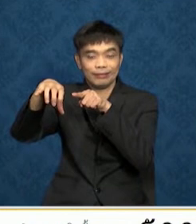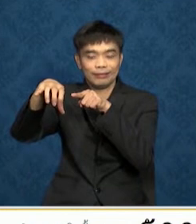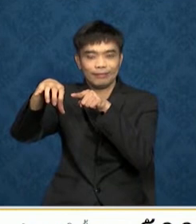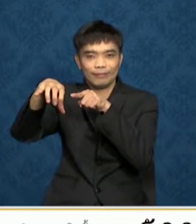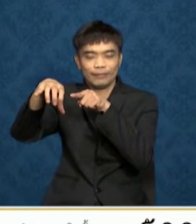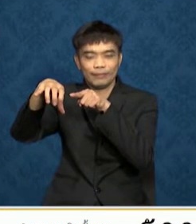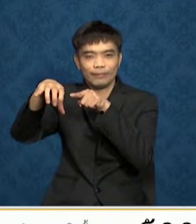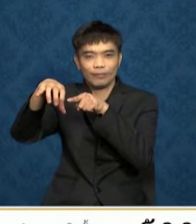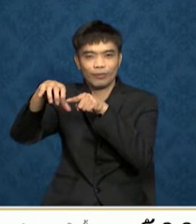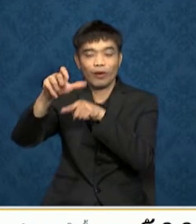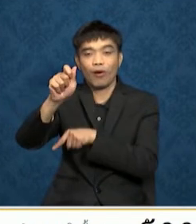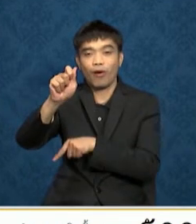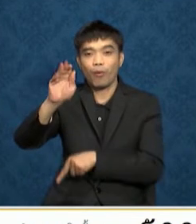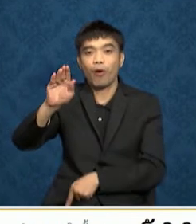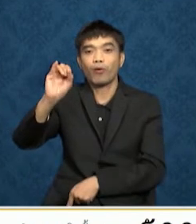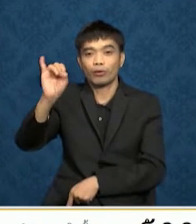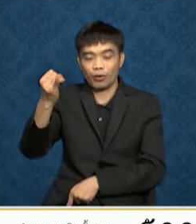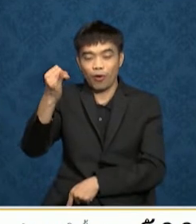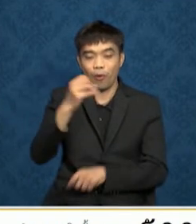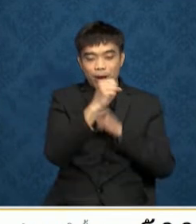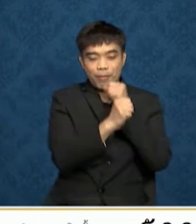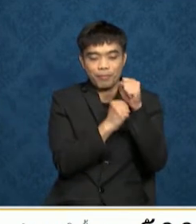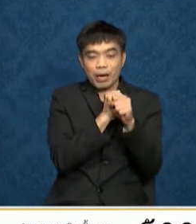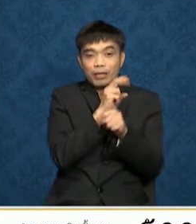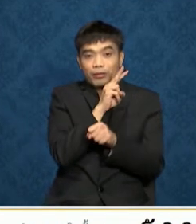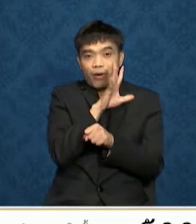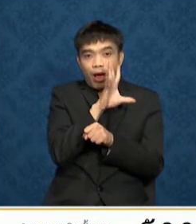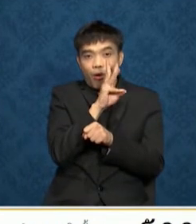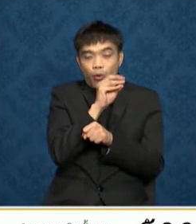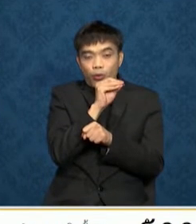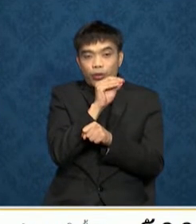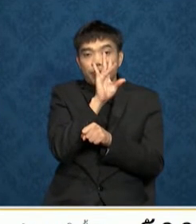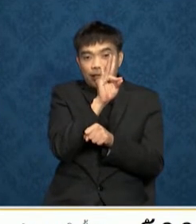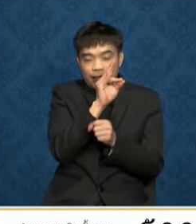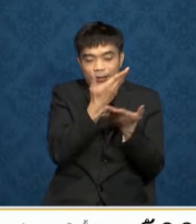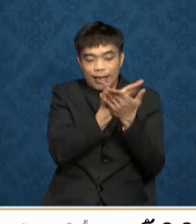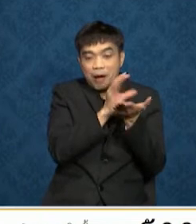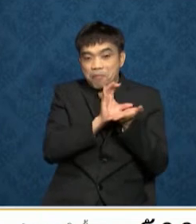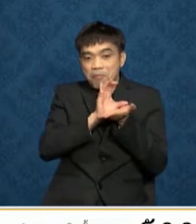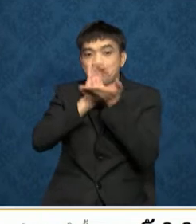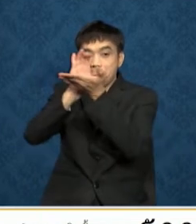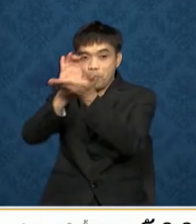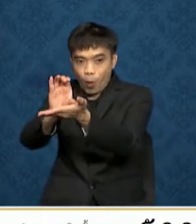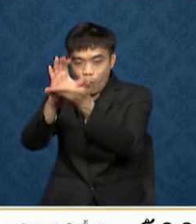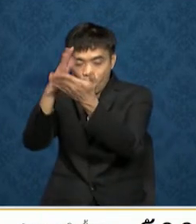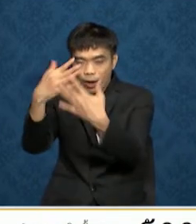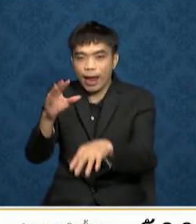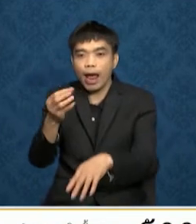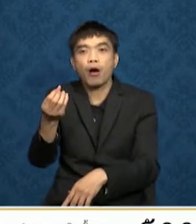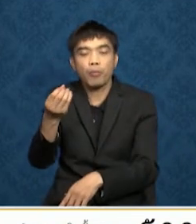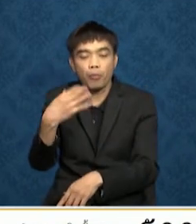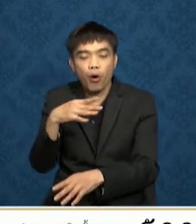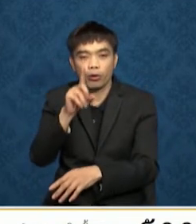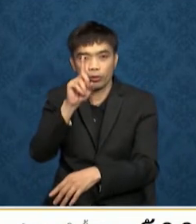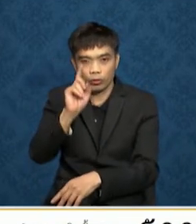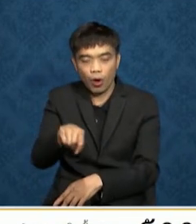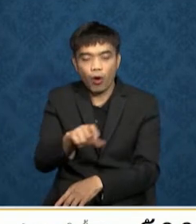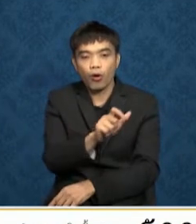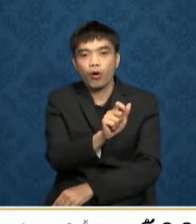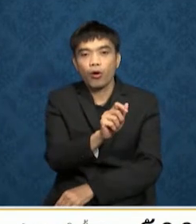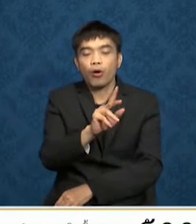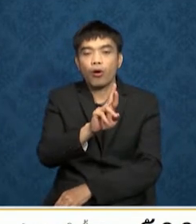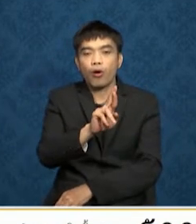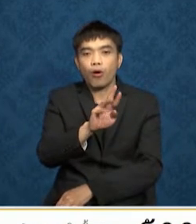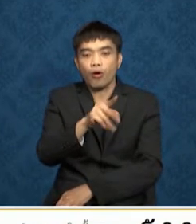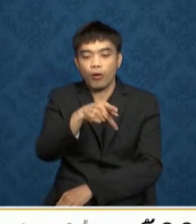จังหวัดเมื่องบประมาณปี 67เครับเขาบอกว่าให้รับถ่ายโอนรพสตมาทั้ง